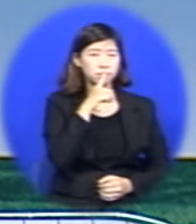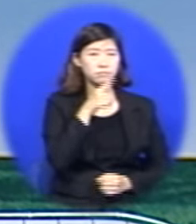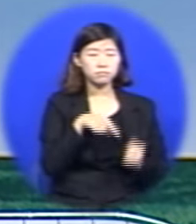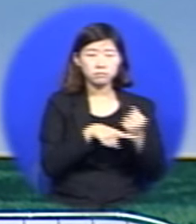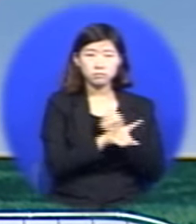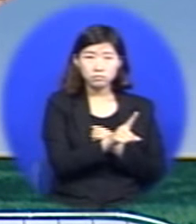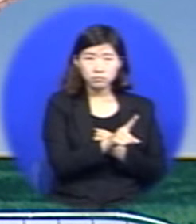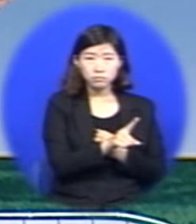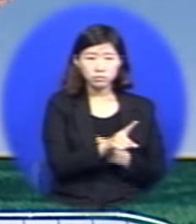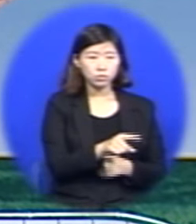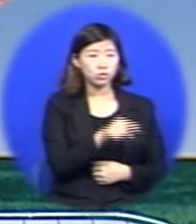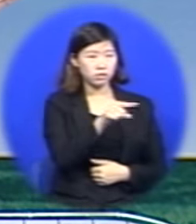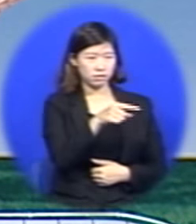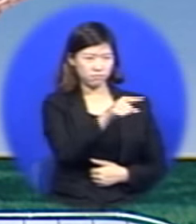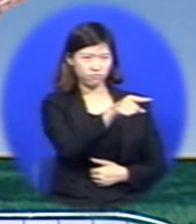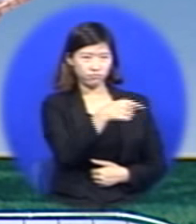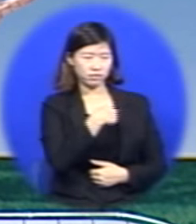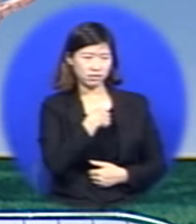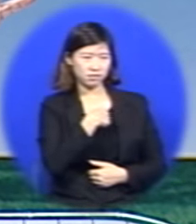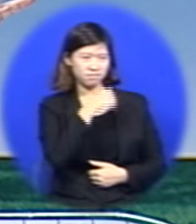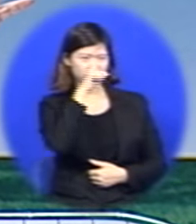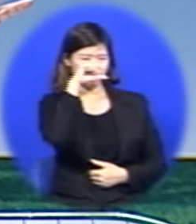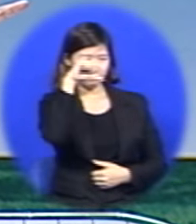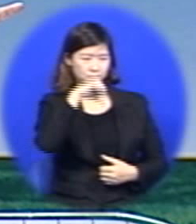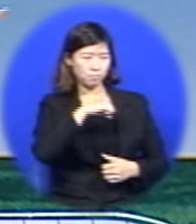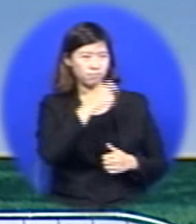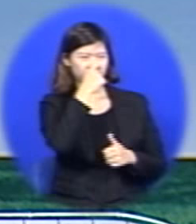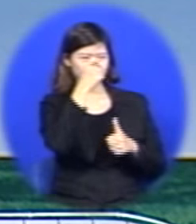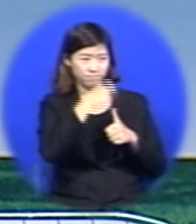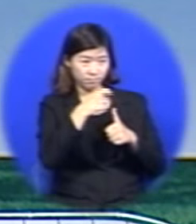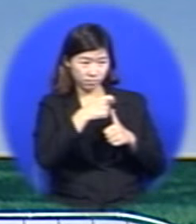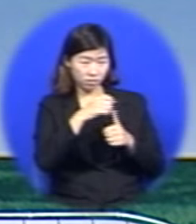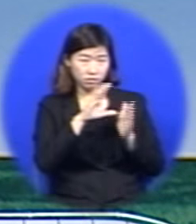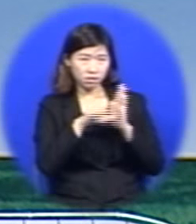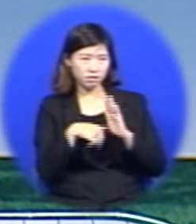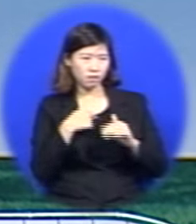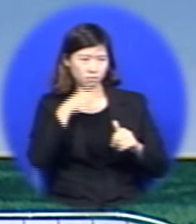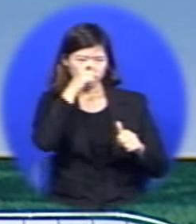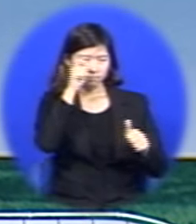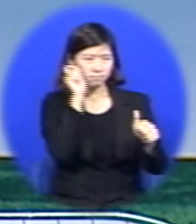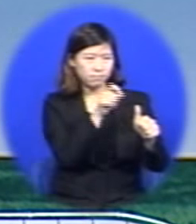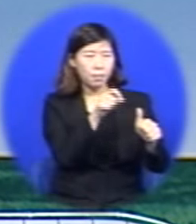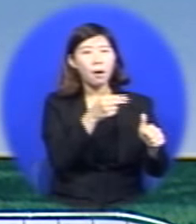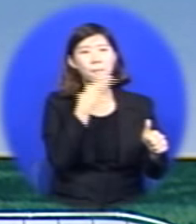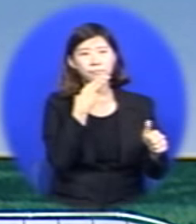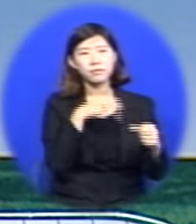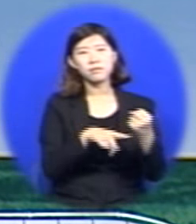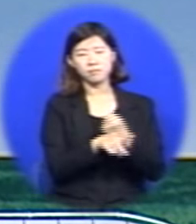나도 악하게 하지 않았다 이런 뜻입니다. 나도 악하게 하지 않았다.